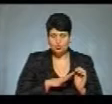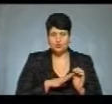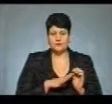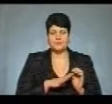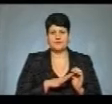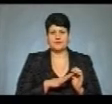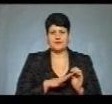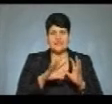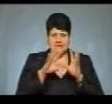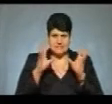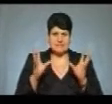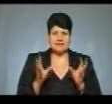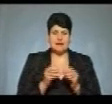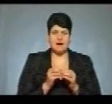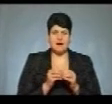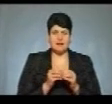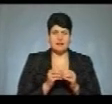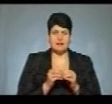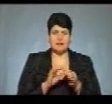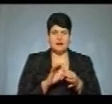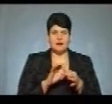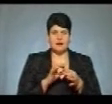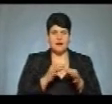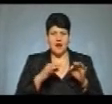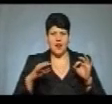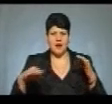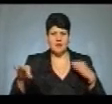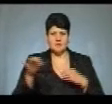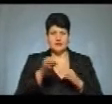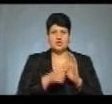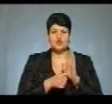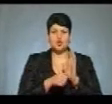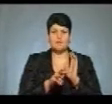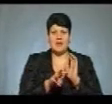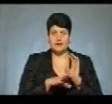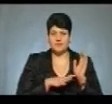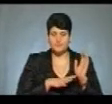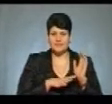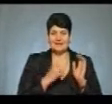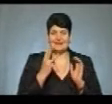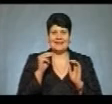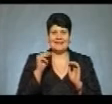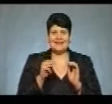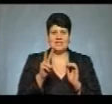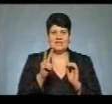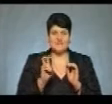іграшок, загальна довжина гірлянд складала 600 метрів,